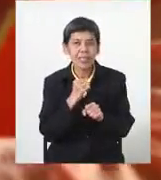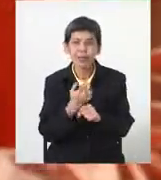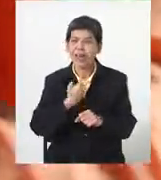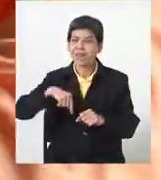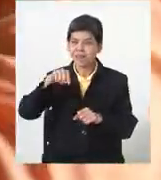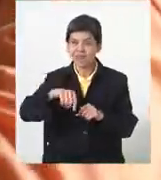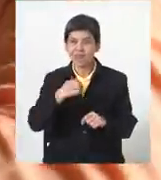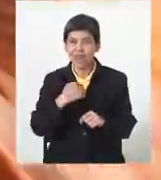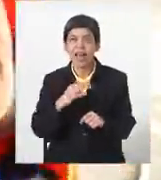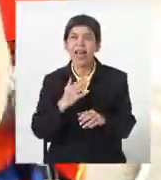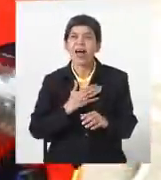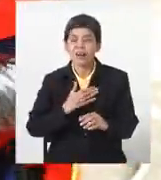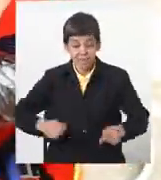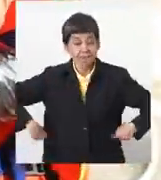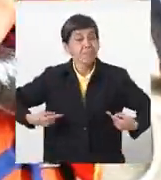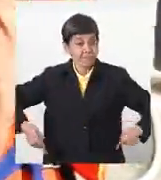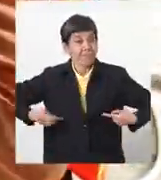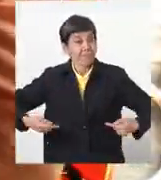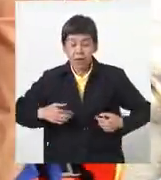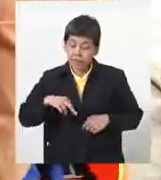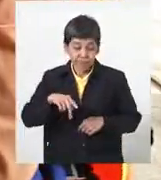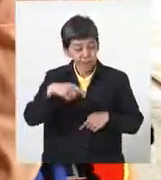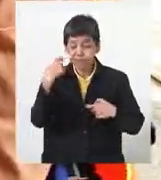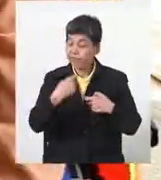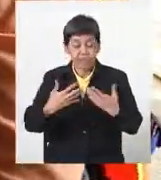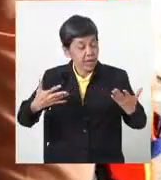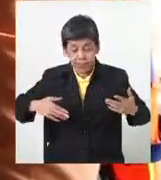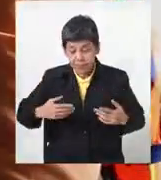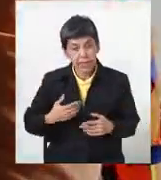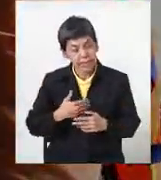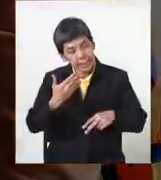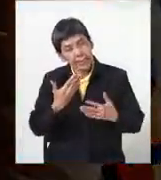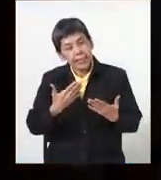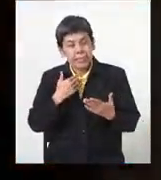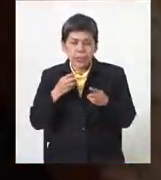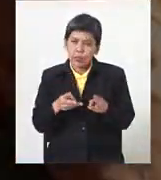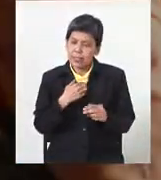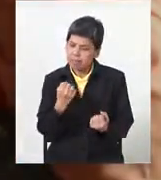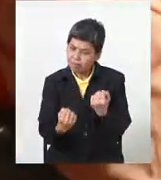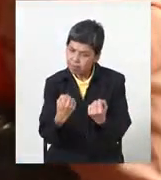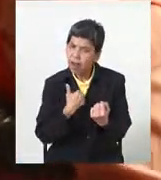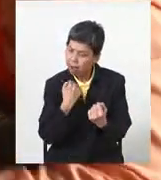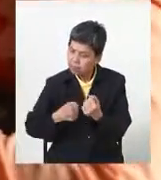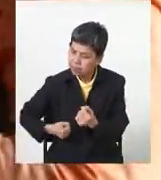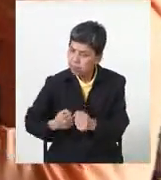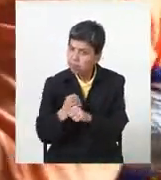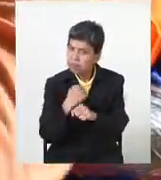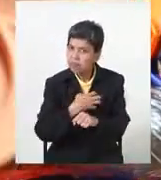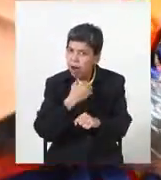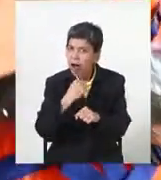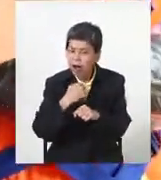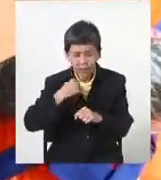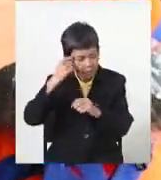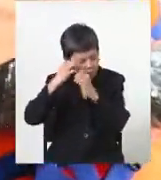จนปัจจุบันเรากลับมาเราก็เป็นมนุษย์ล้อที่เดินไม่ได้ครับจะทำยังไงที่จะขับเรือความฝันยัง